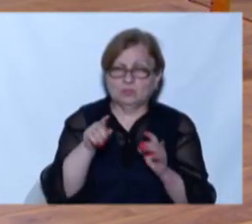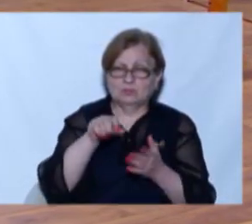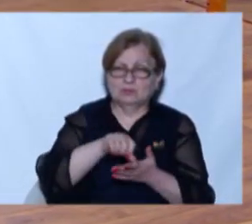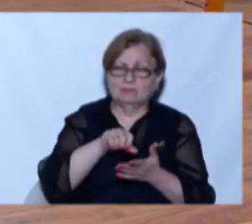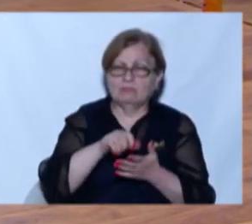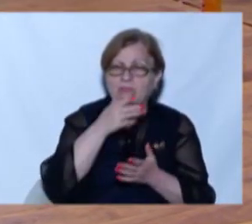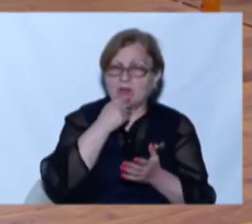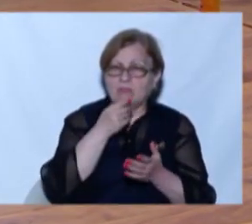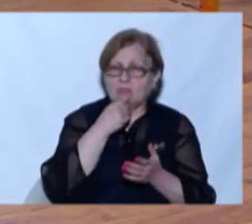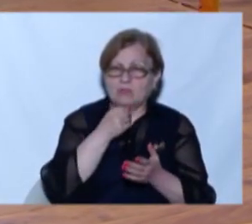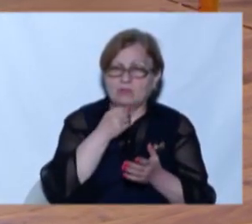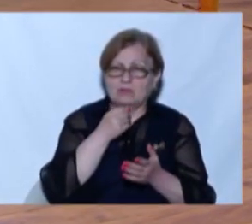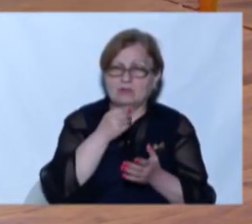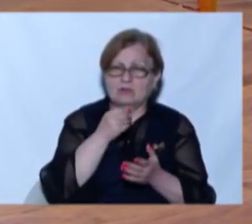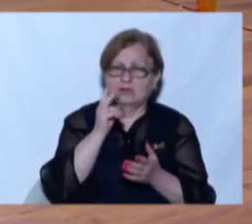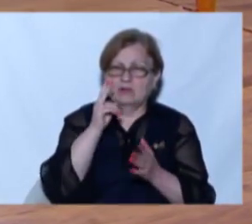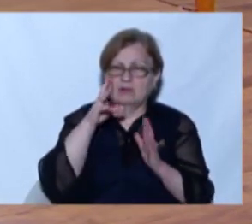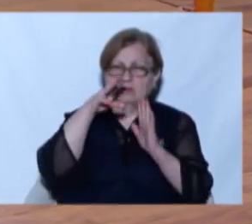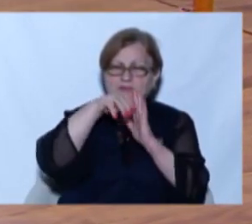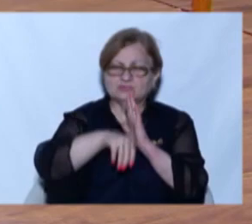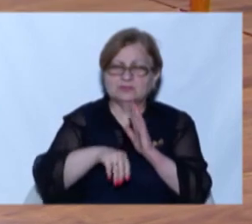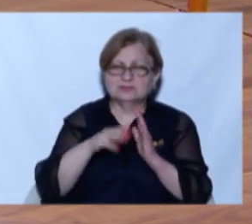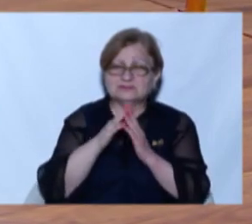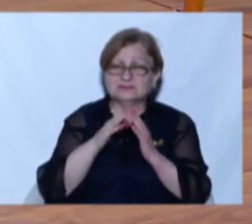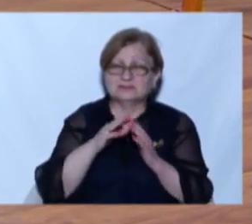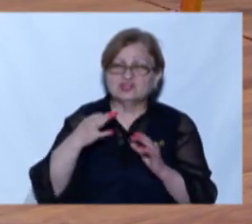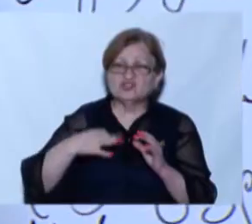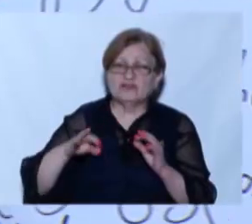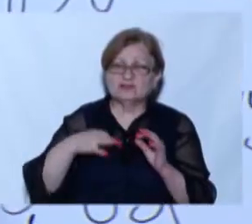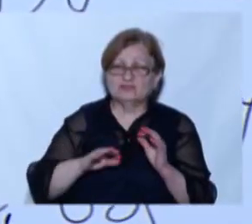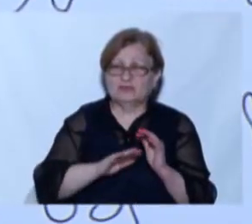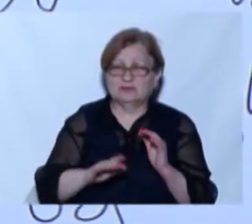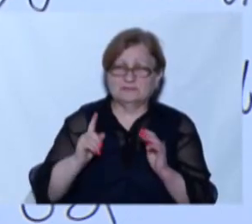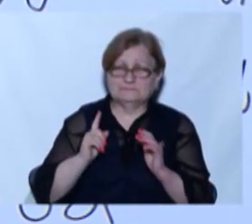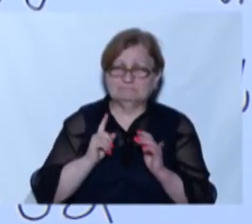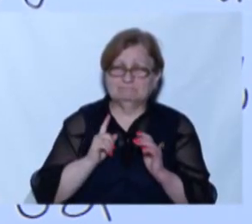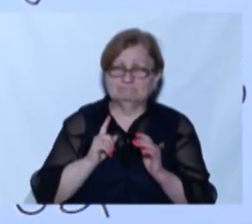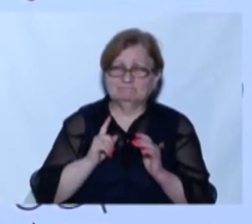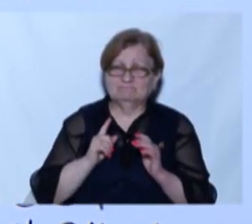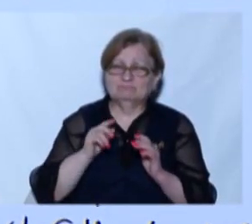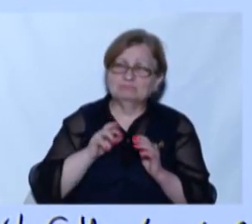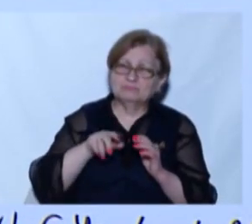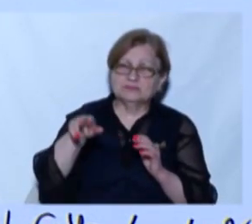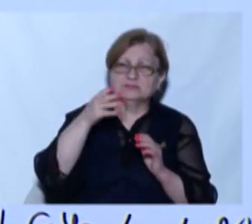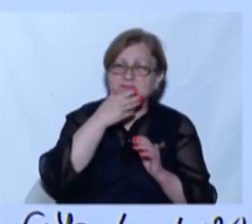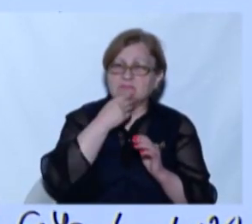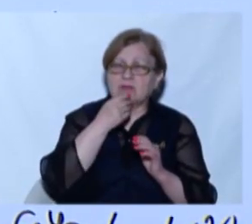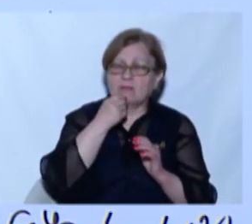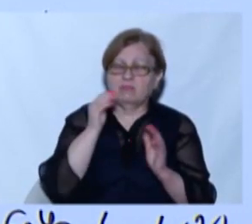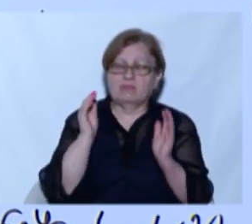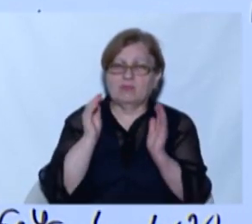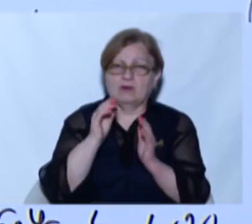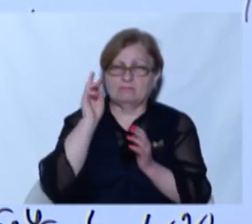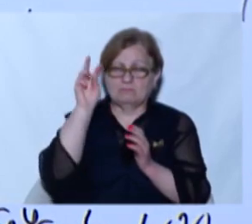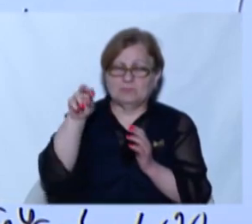ბაბუა, რომელსაც შინ პატარა შვილიშვილები ელოდება, მიდის მაყვლის საკრეფად. პატარა მოთხრობაა და